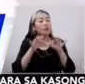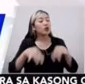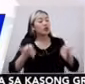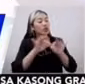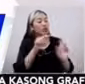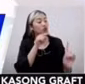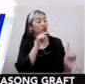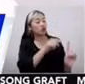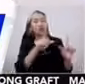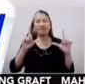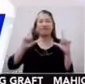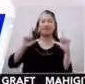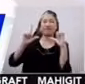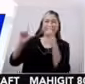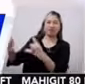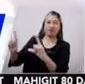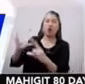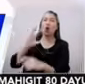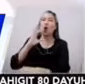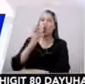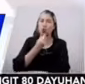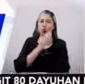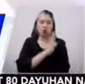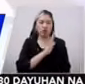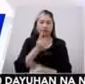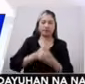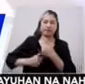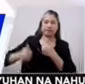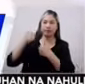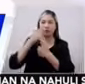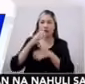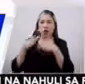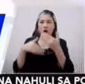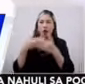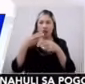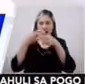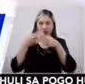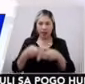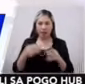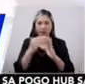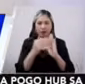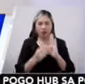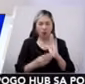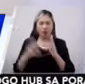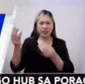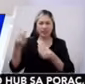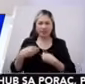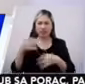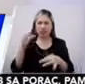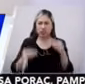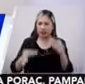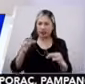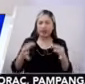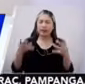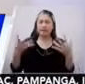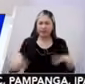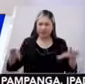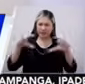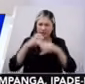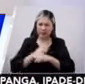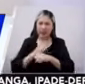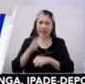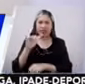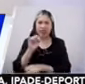ito. Lahat ng pangalan ibigay mo para magkaroon ng hustisya na rito at matapos na ito. At andito ang police para proteksyonan